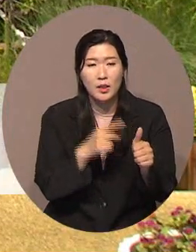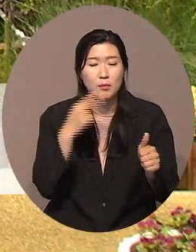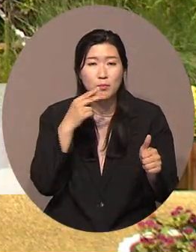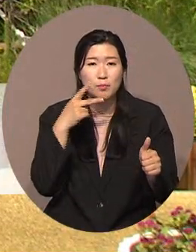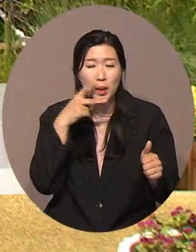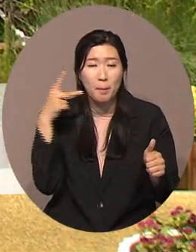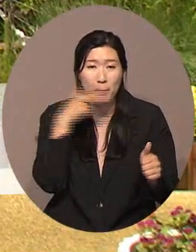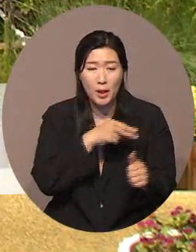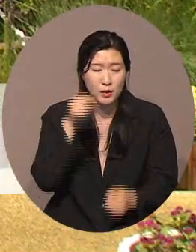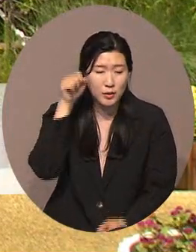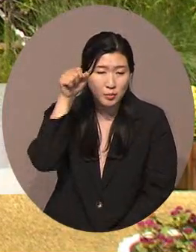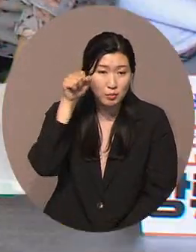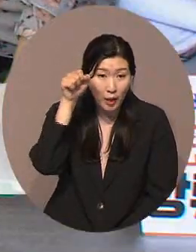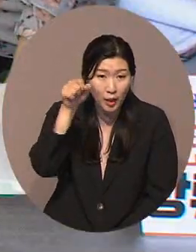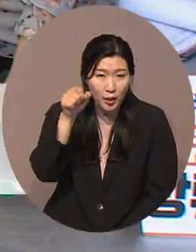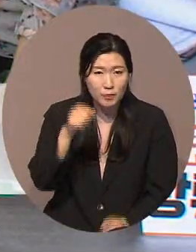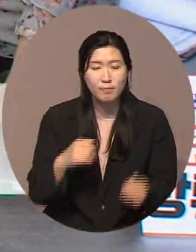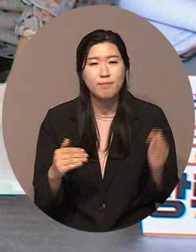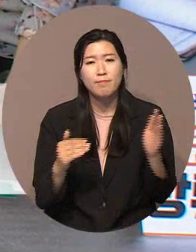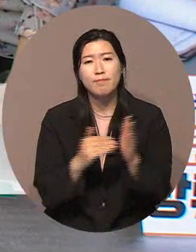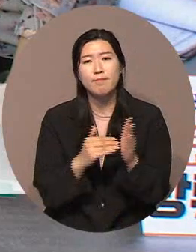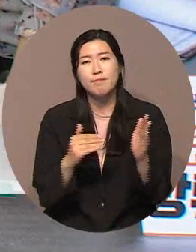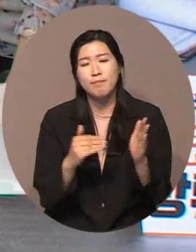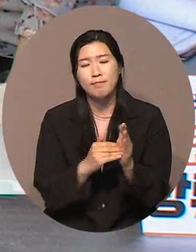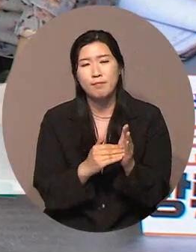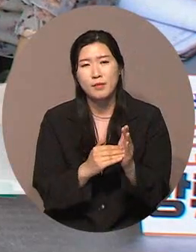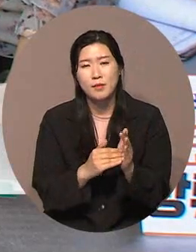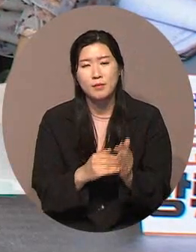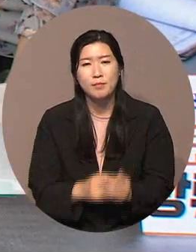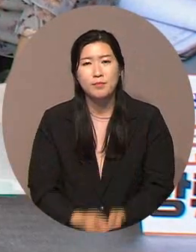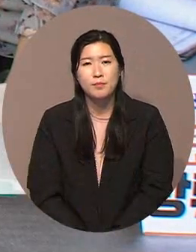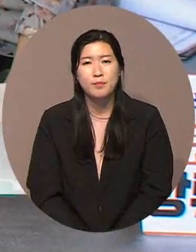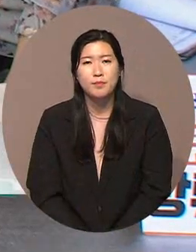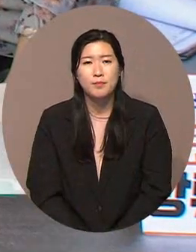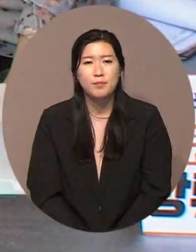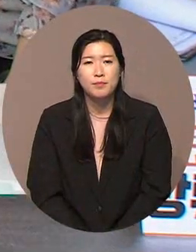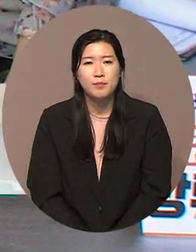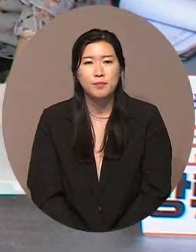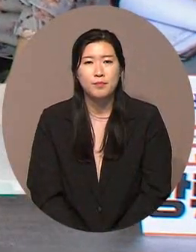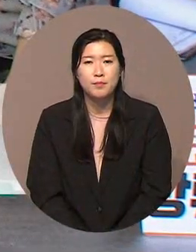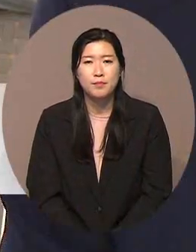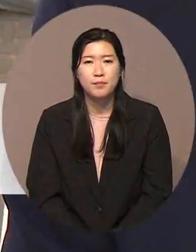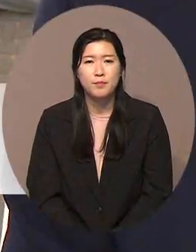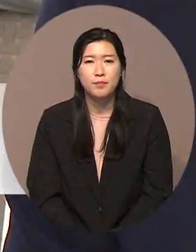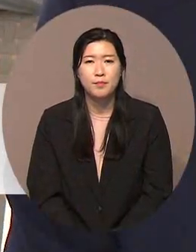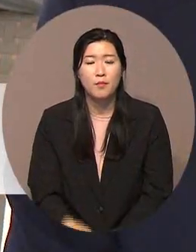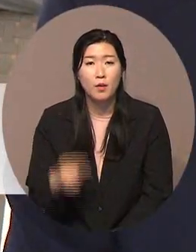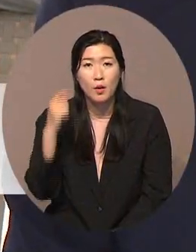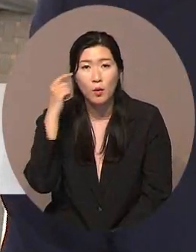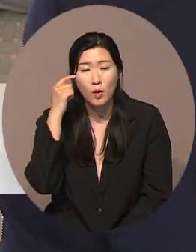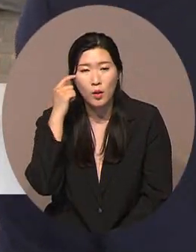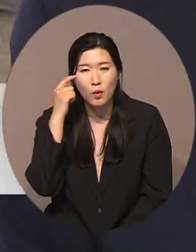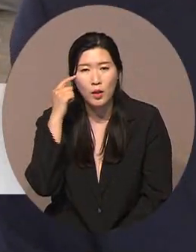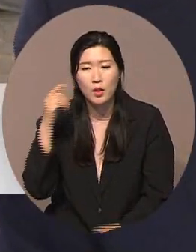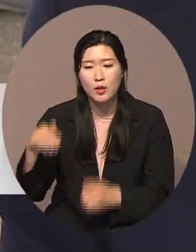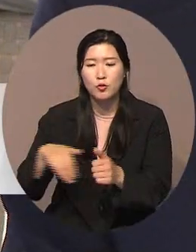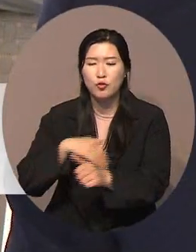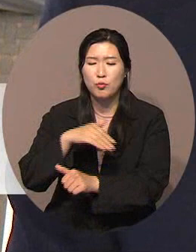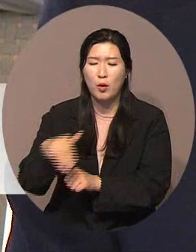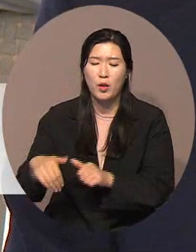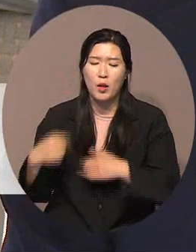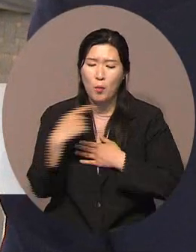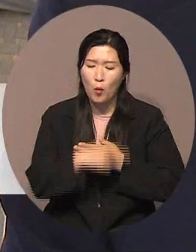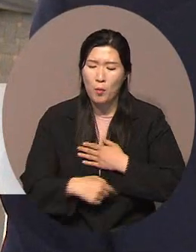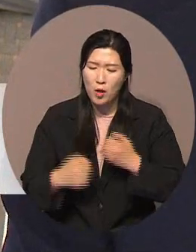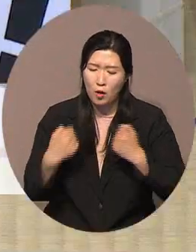더불어민주당 서산 태안 지역위원장이 12일 만에 단식을 중단했습니다 조 위원장